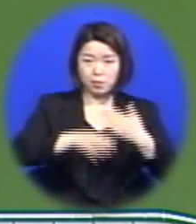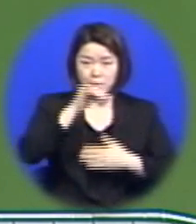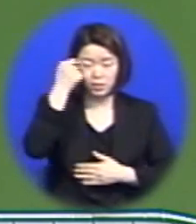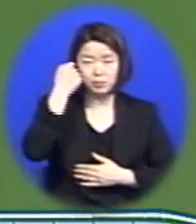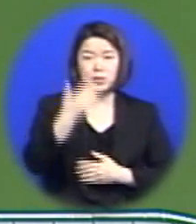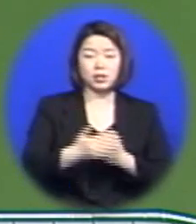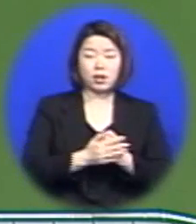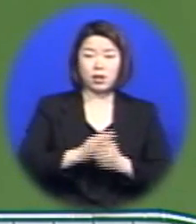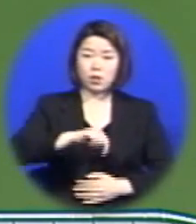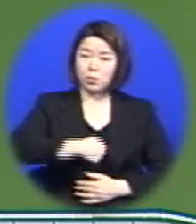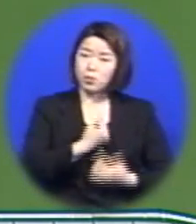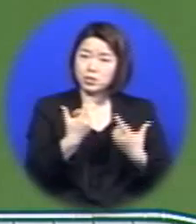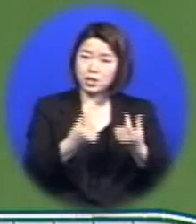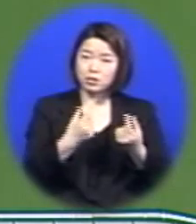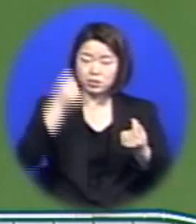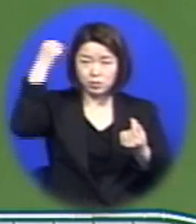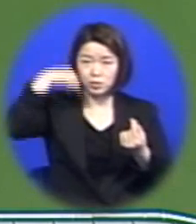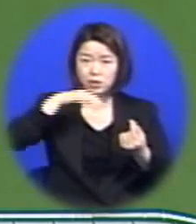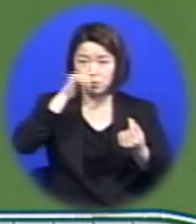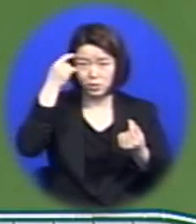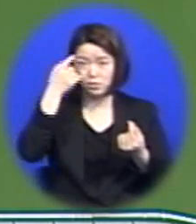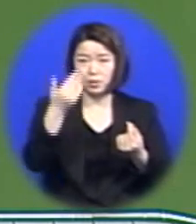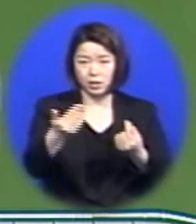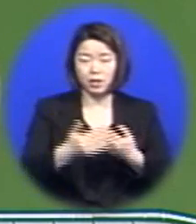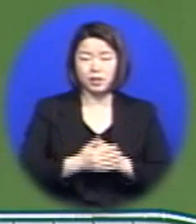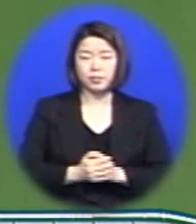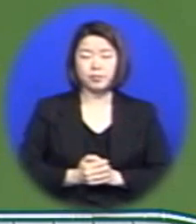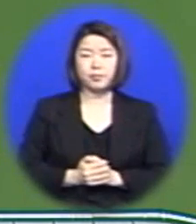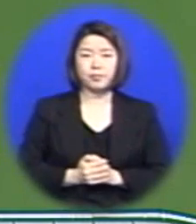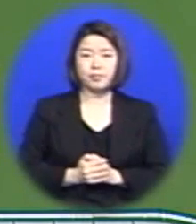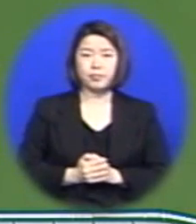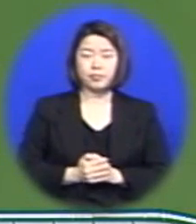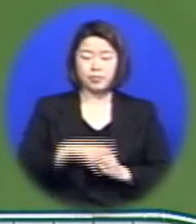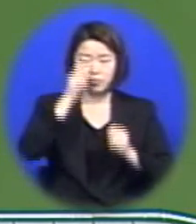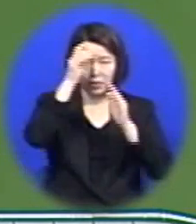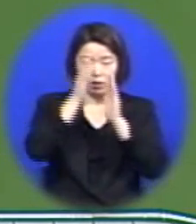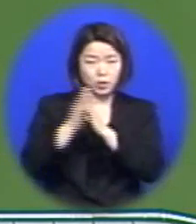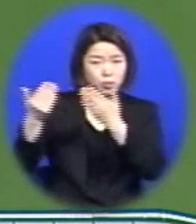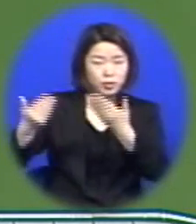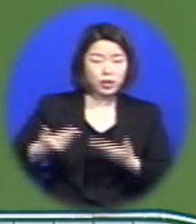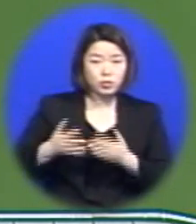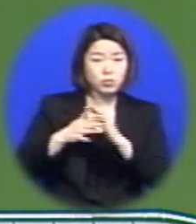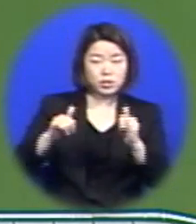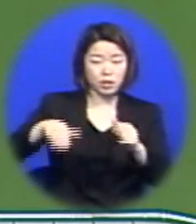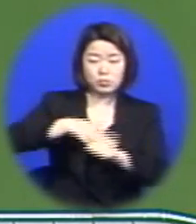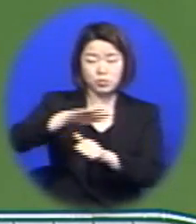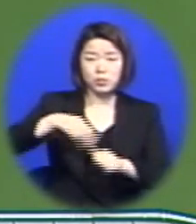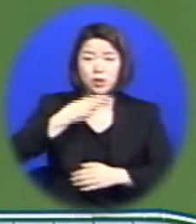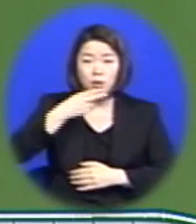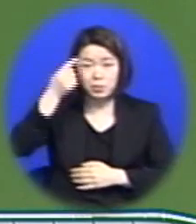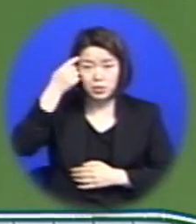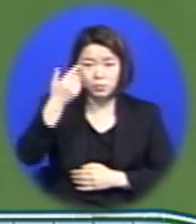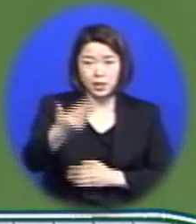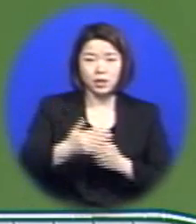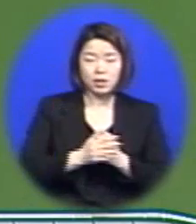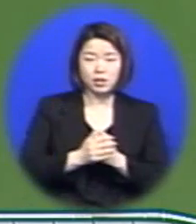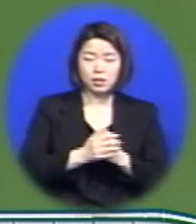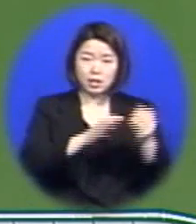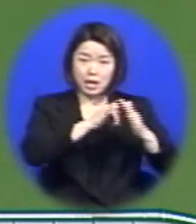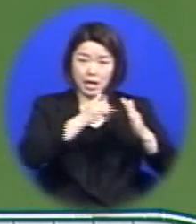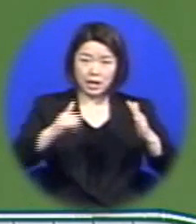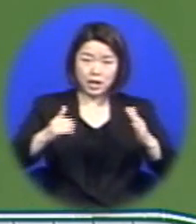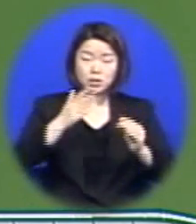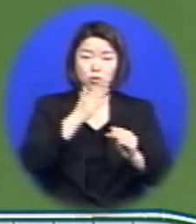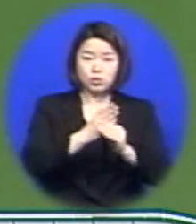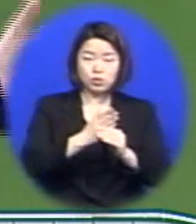혼자이신 거 같습니까 기도해 줄 사람도 없습니까 가족 중에서